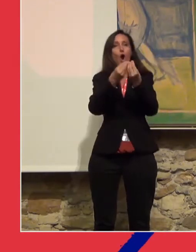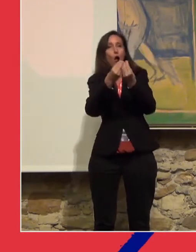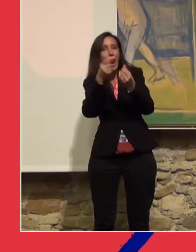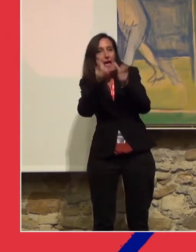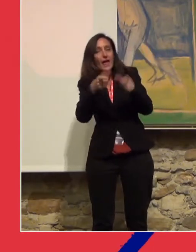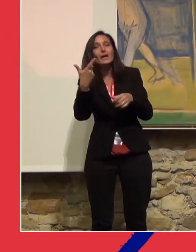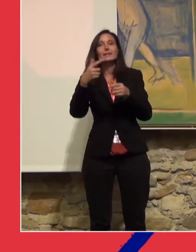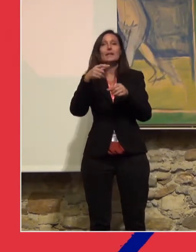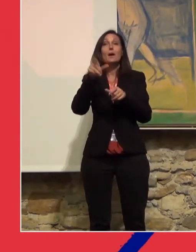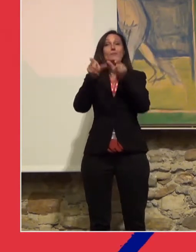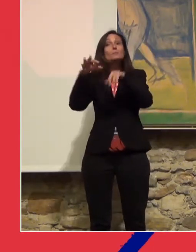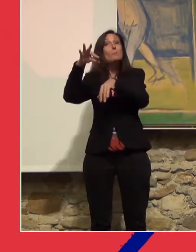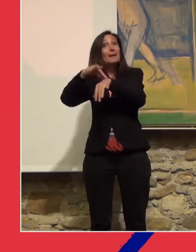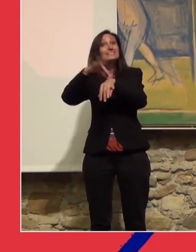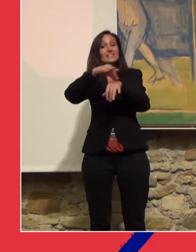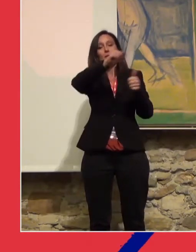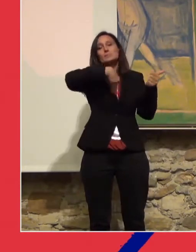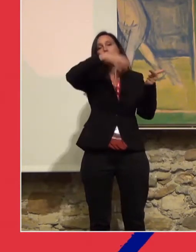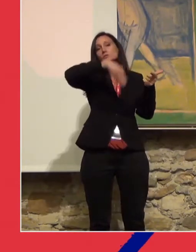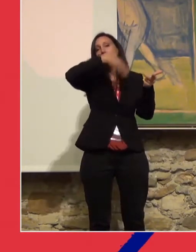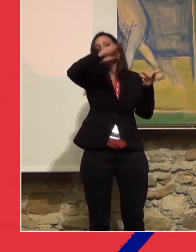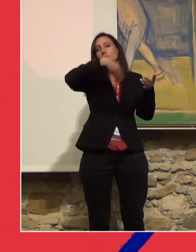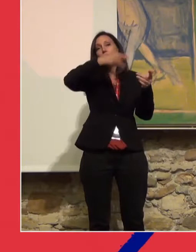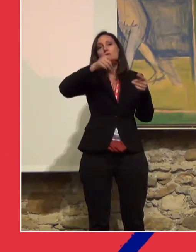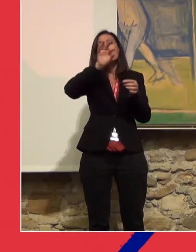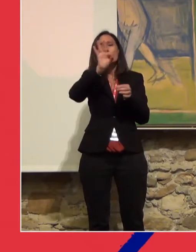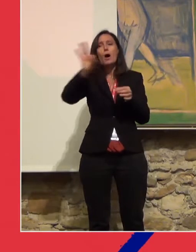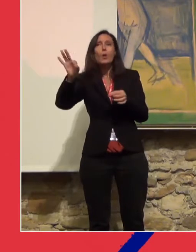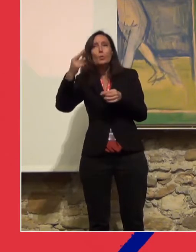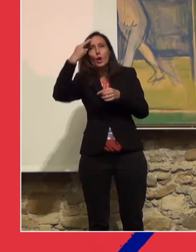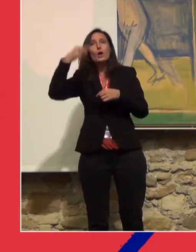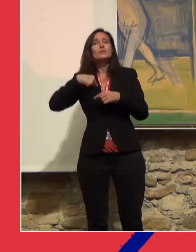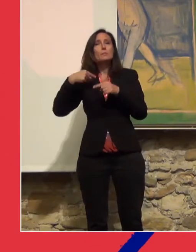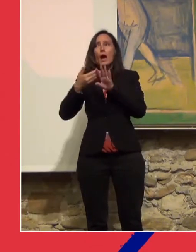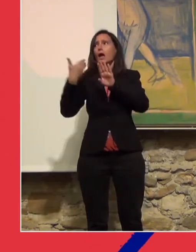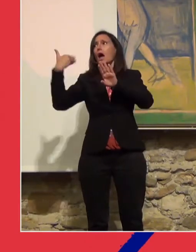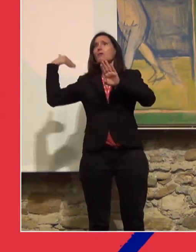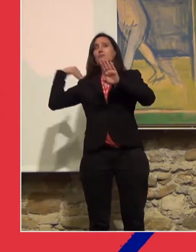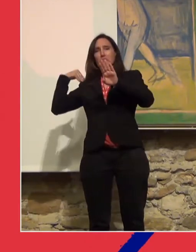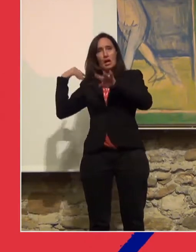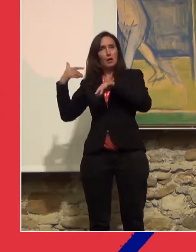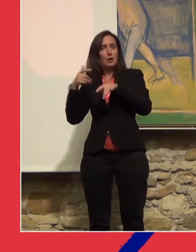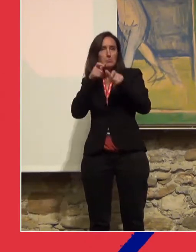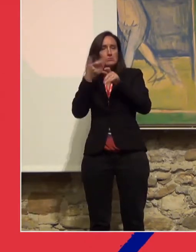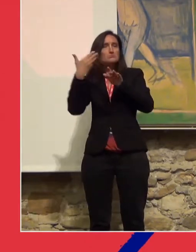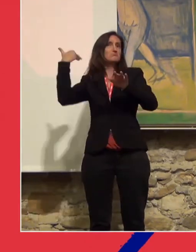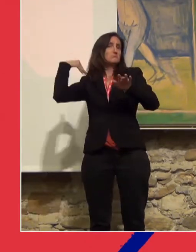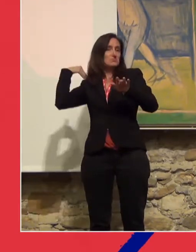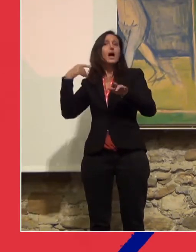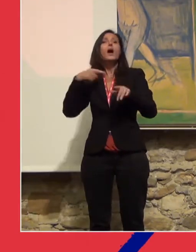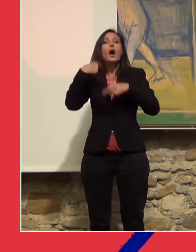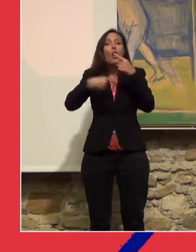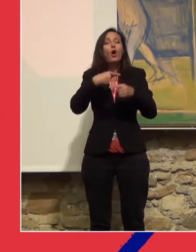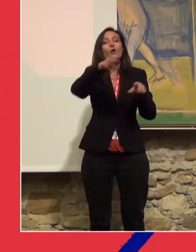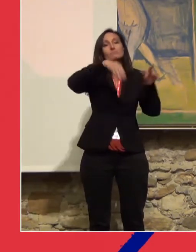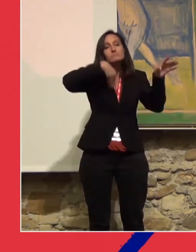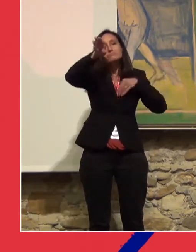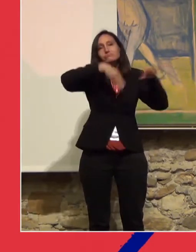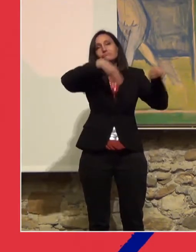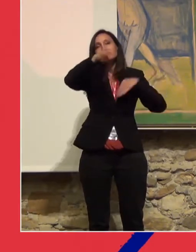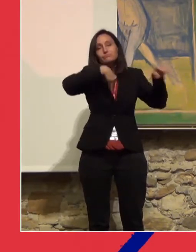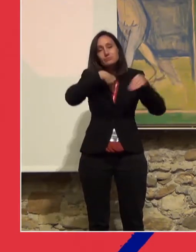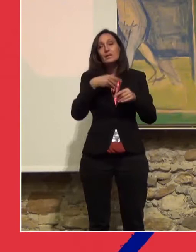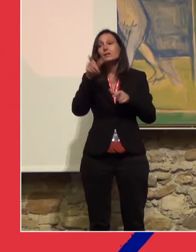anche dopo tanti anni. Con la preghiera di molti e il lavoro di quelli che mi stavano